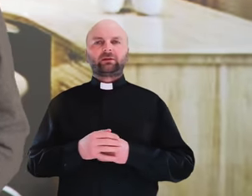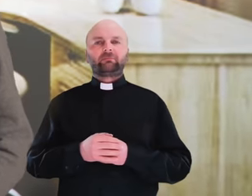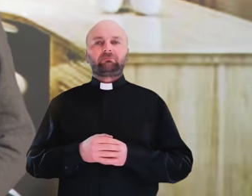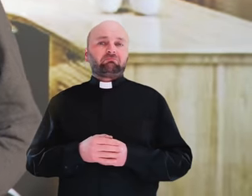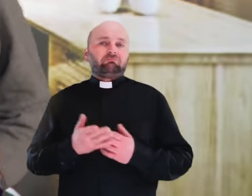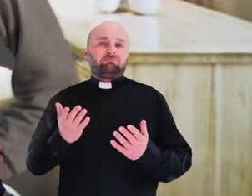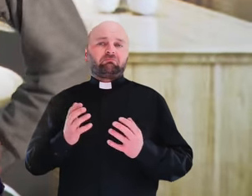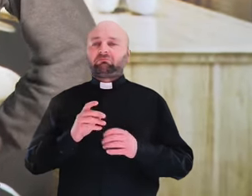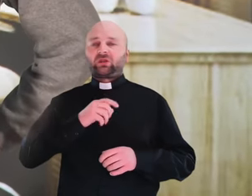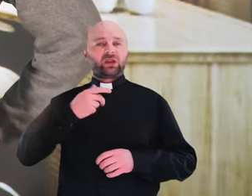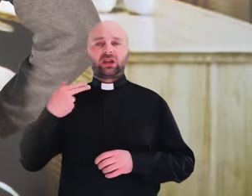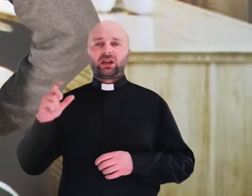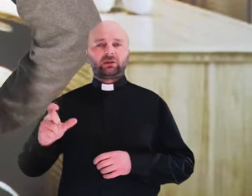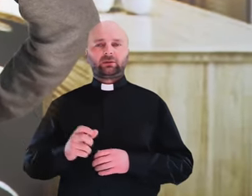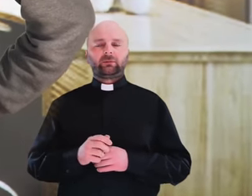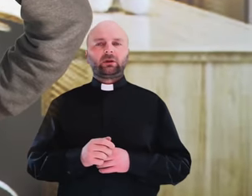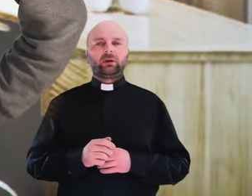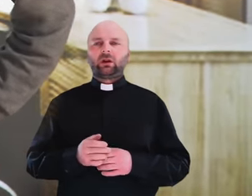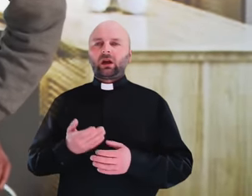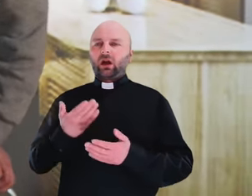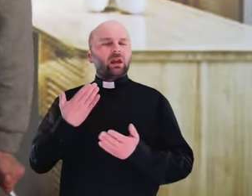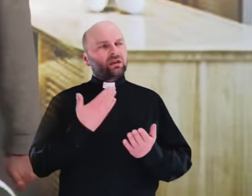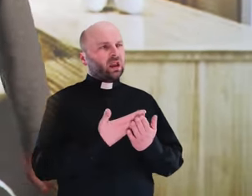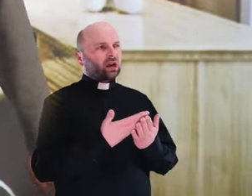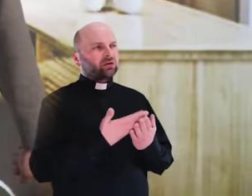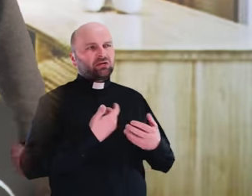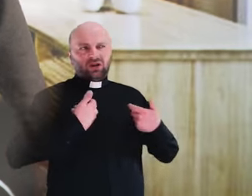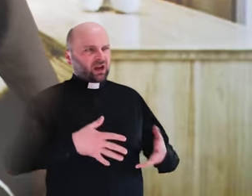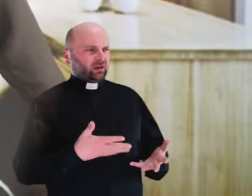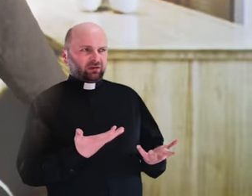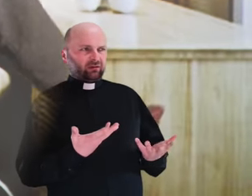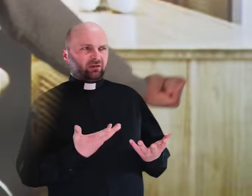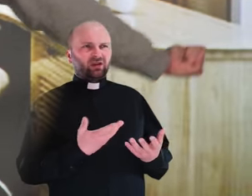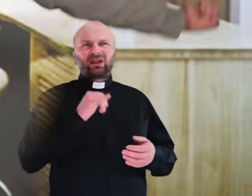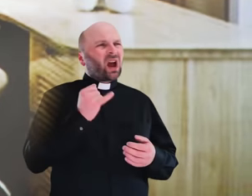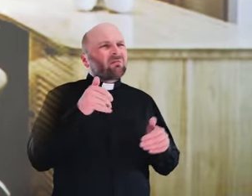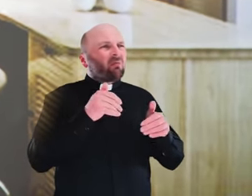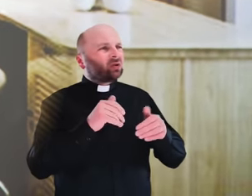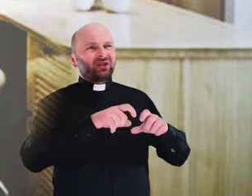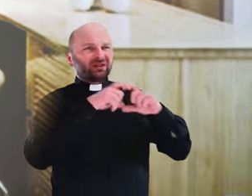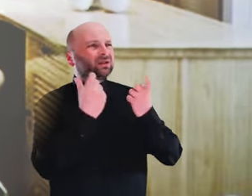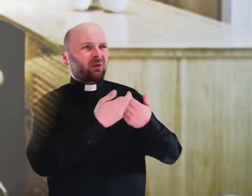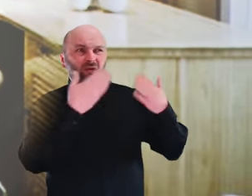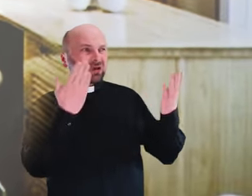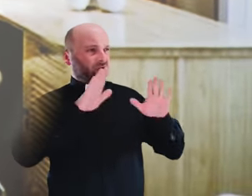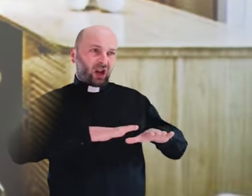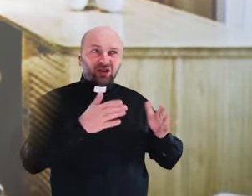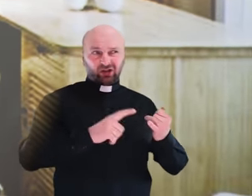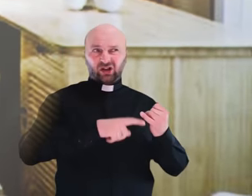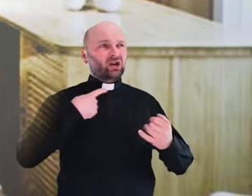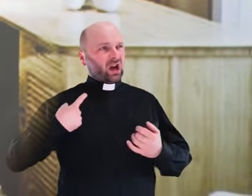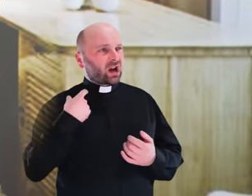Nic. Ale dlaczego? Oj, no... Jak tak można cały dzień siedzieć i się lenić? Ja ciebie nawet naprawdę nie